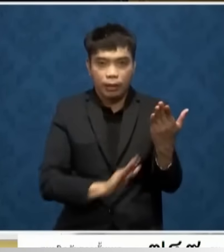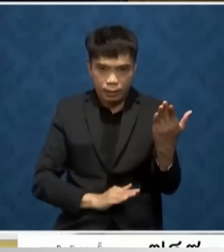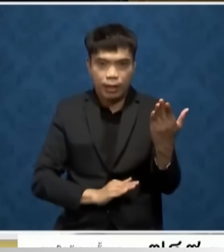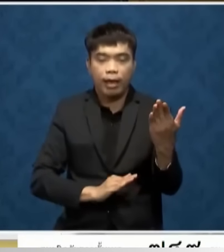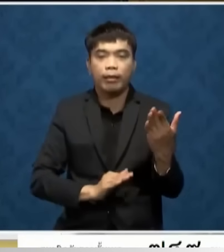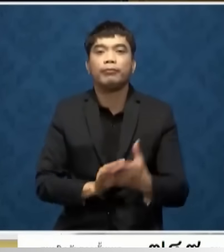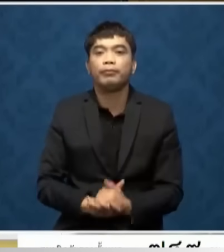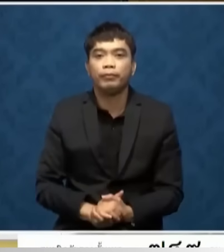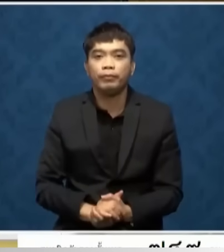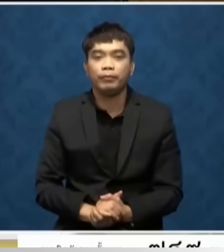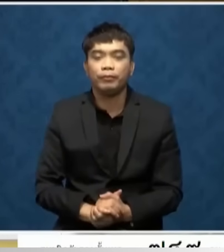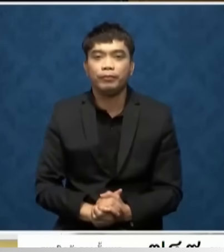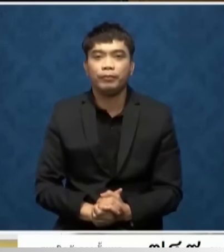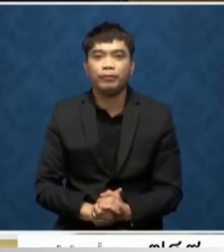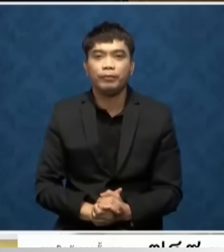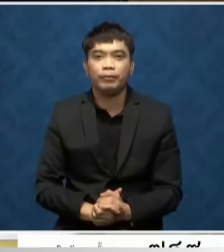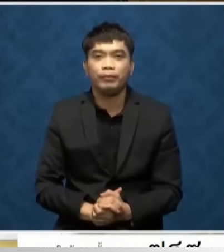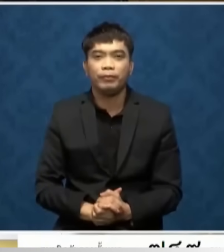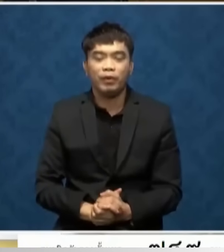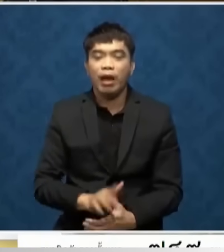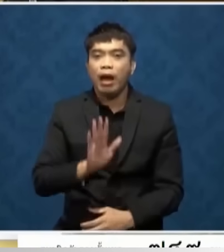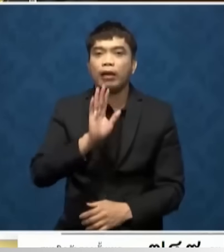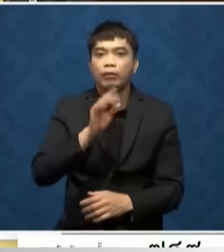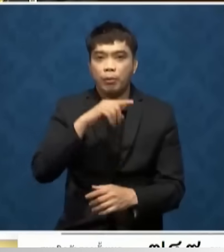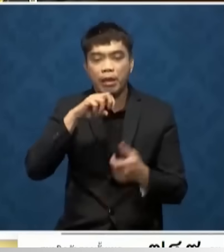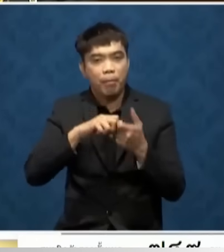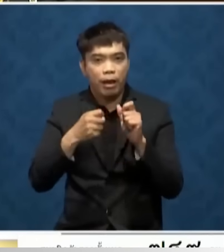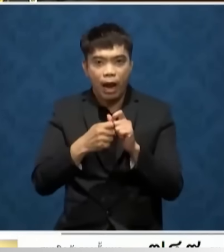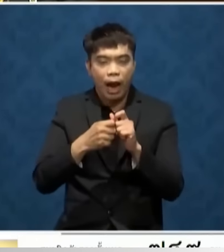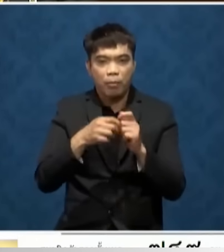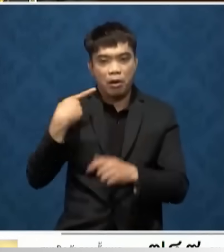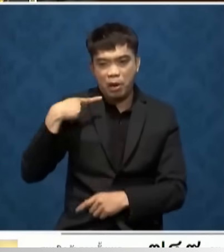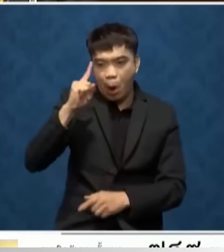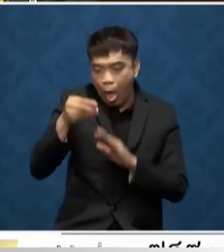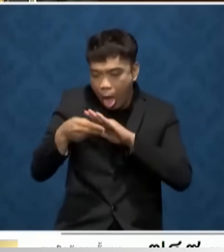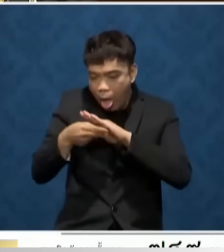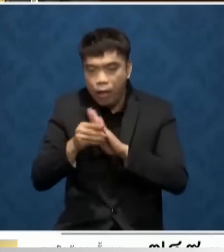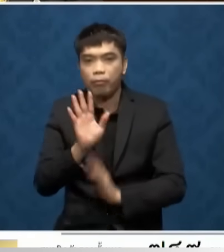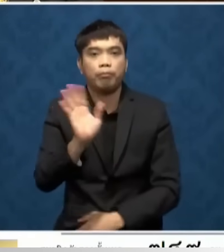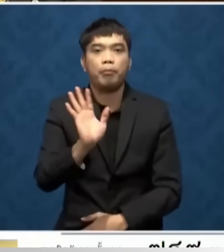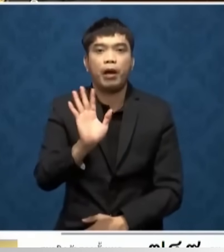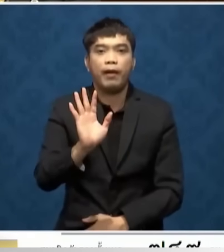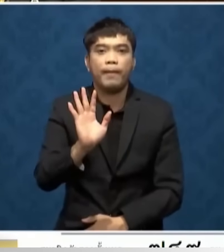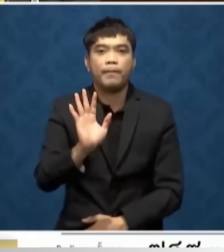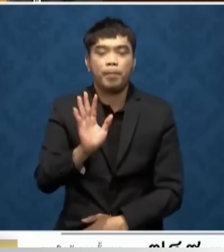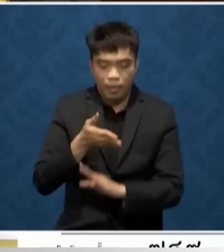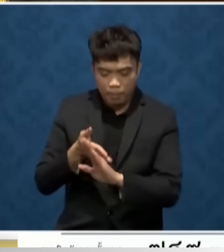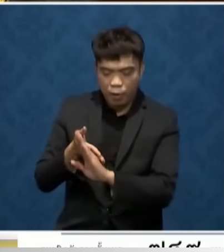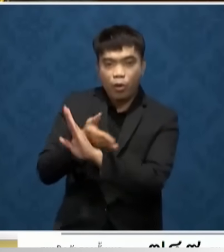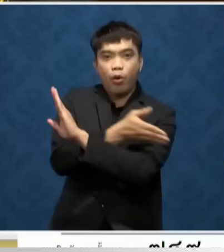าสุกของประชาชนโดยรวมโดยปราศจากการขัดกันซึ่งผลประโยชน์และก่อนเข้าทำหน้า